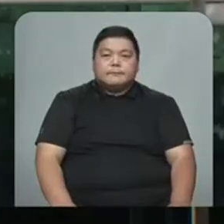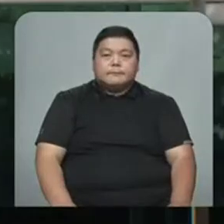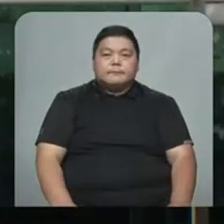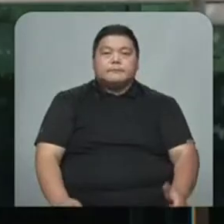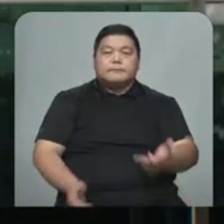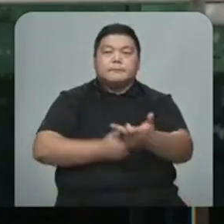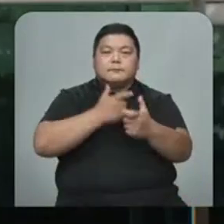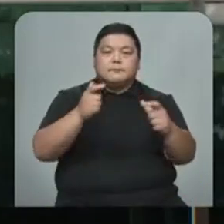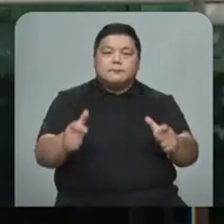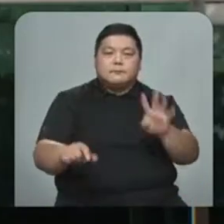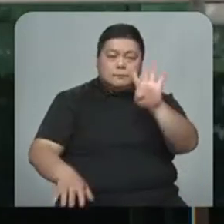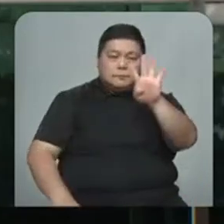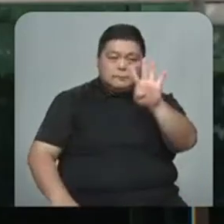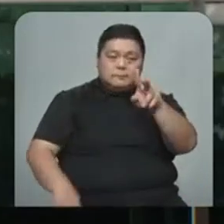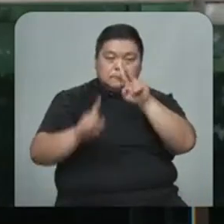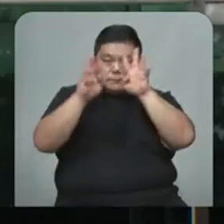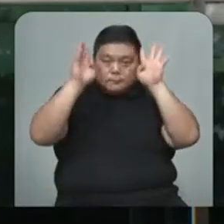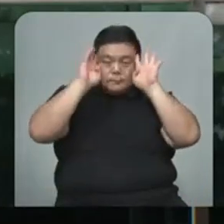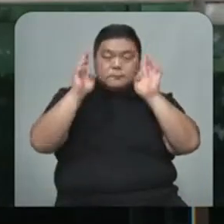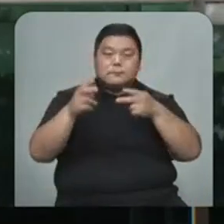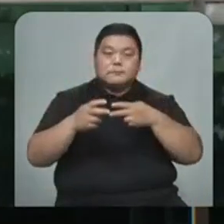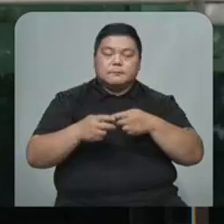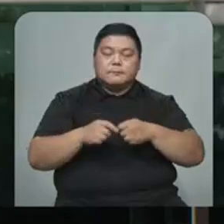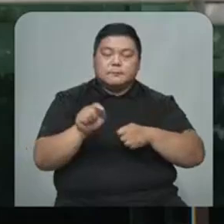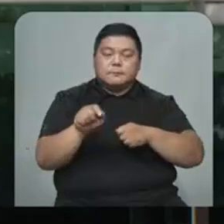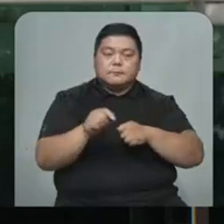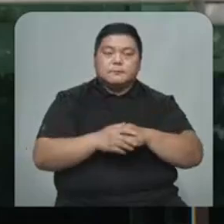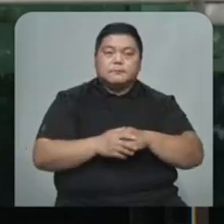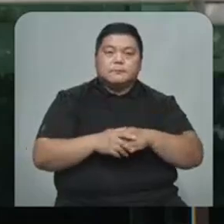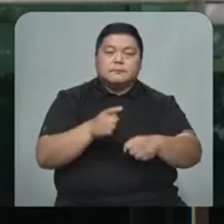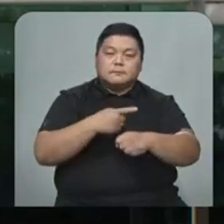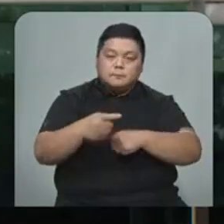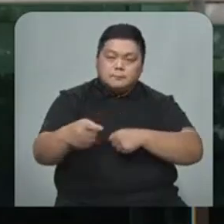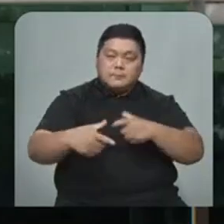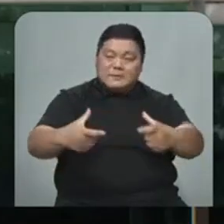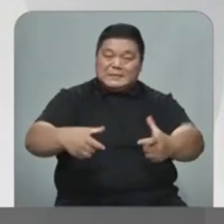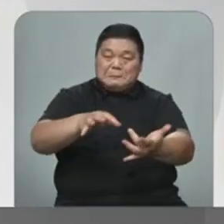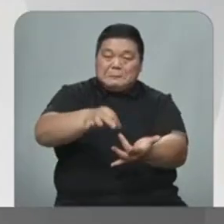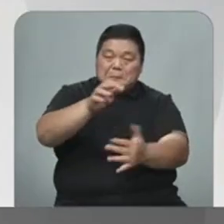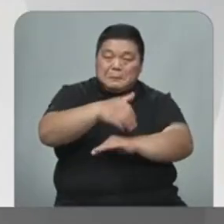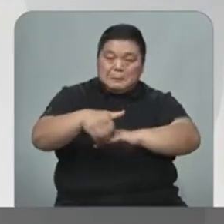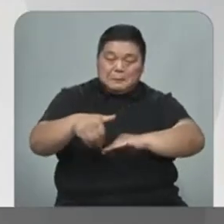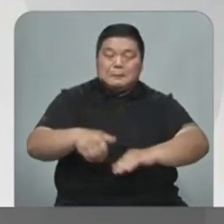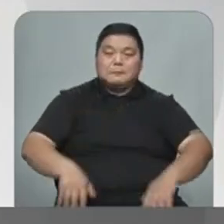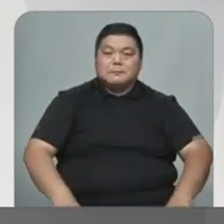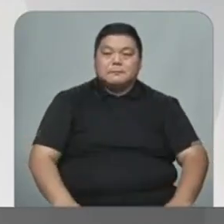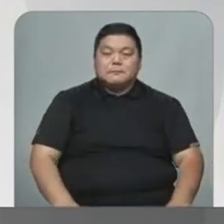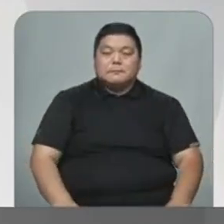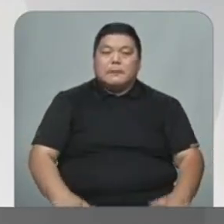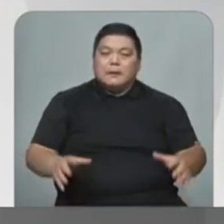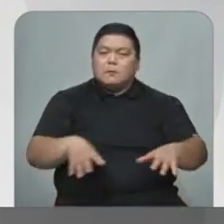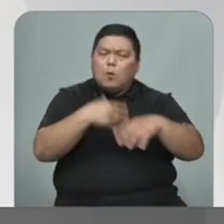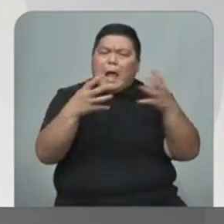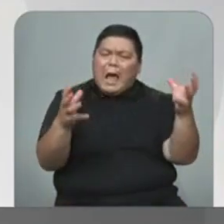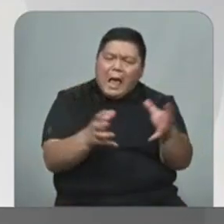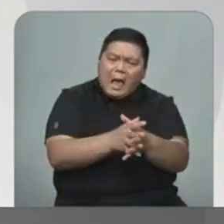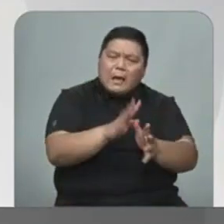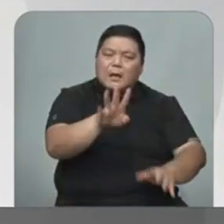강원도내 의과대학 네곳에 2025학년도 지역인재 모집 계획입니다 전체 모집정원은